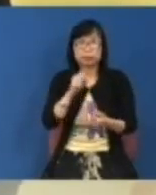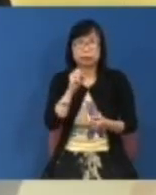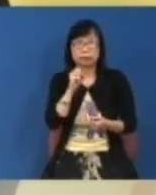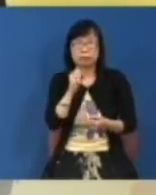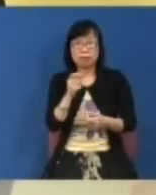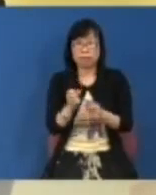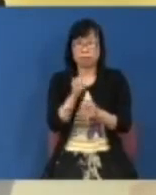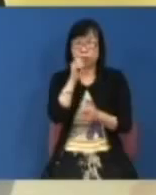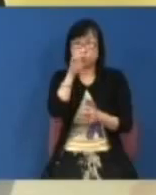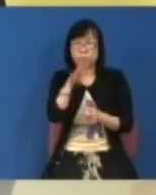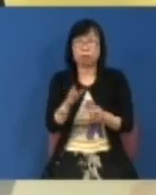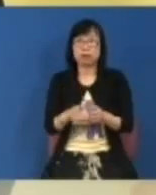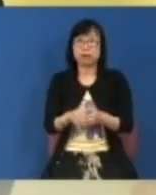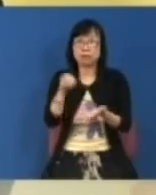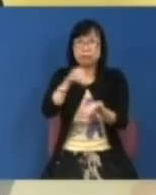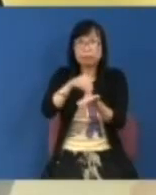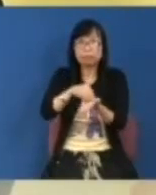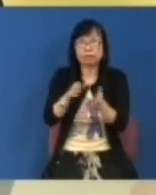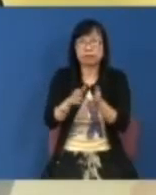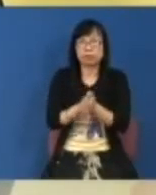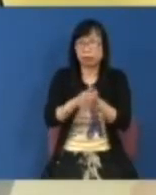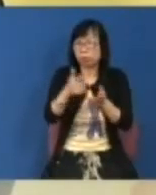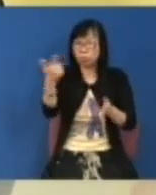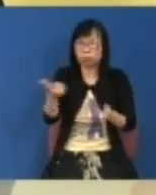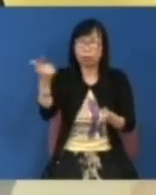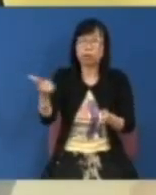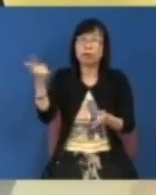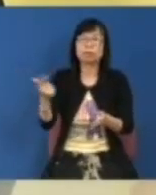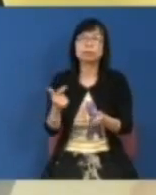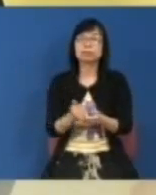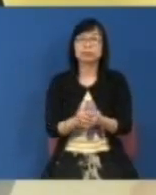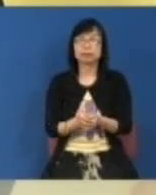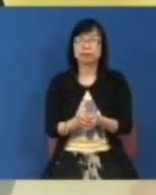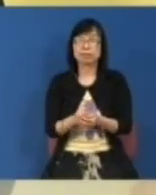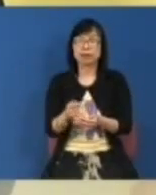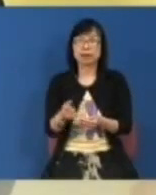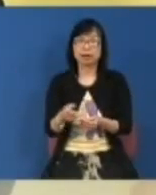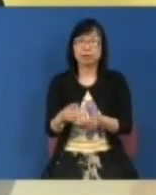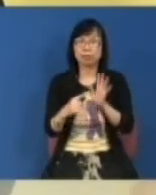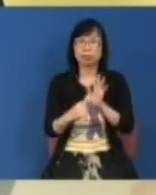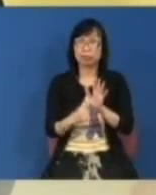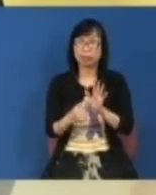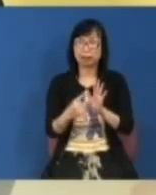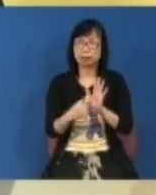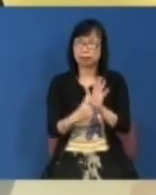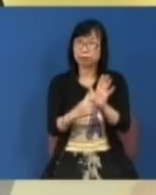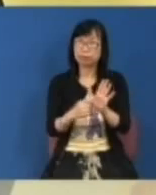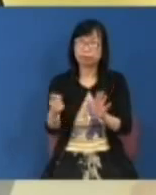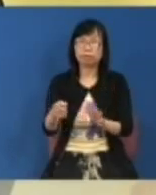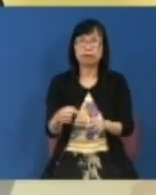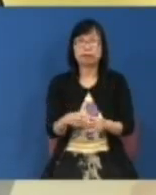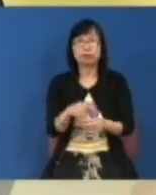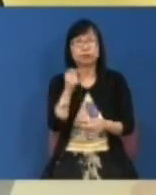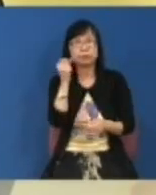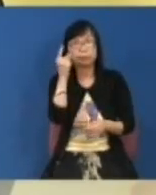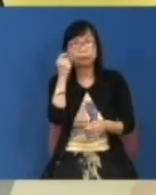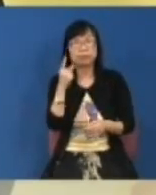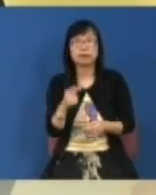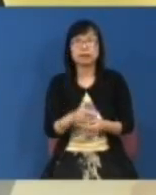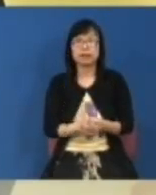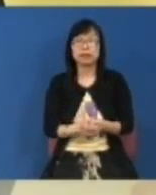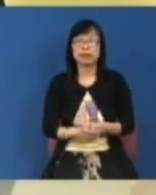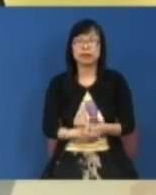咁廣泛的定義，咁就係、是當然呢、這個喺呢點上面自發或者由於特殊的情況而